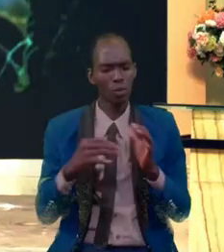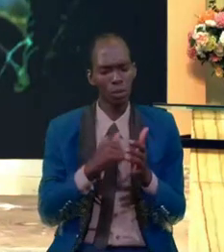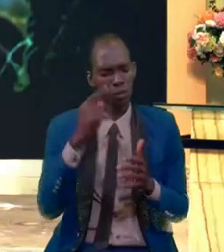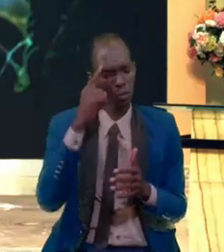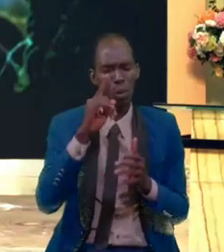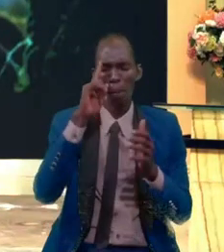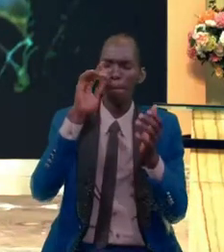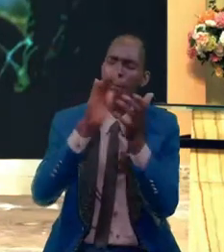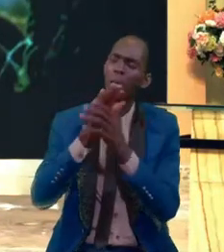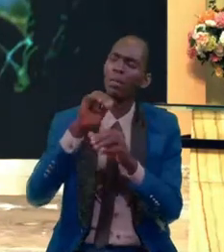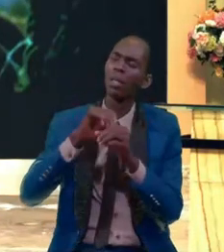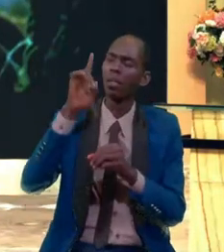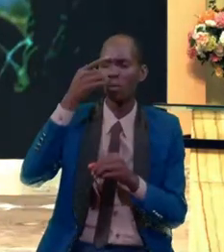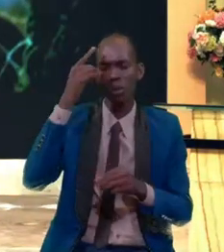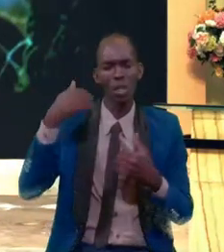Croyez-le.